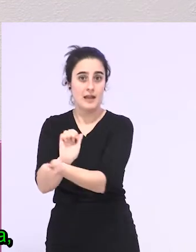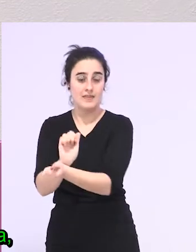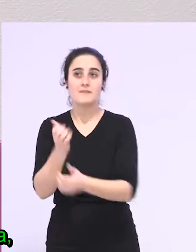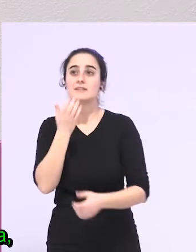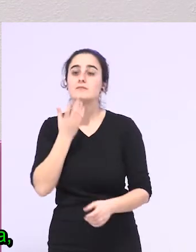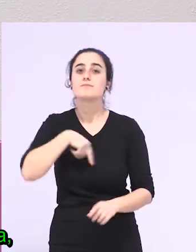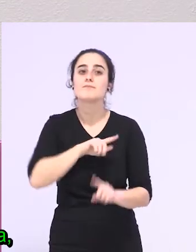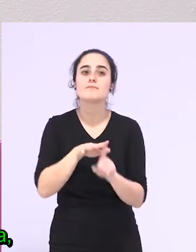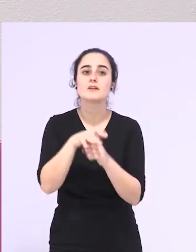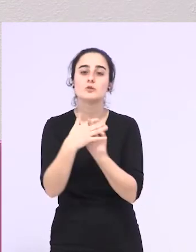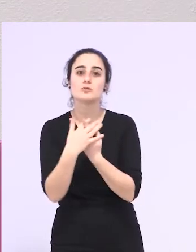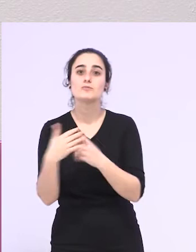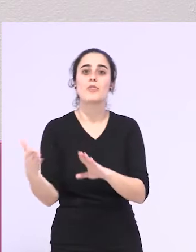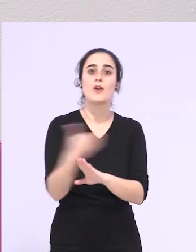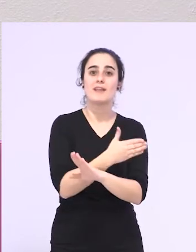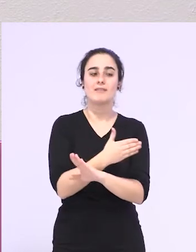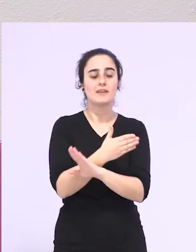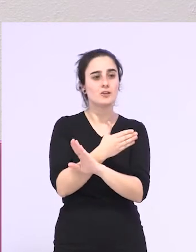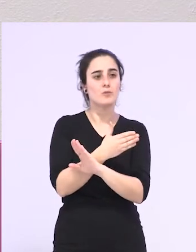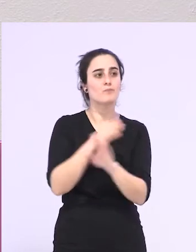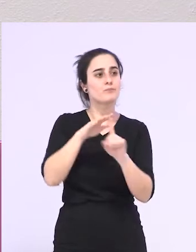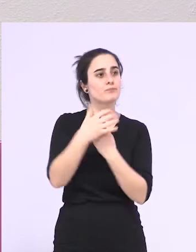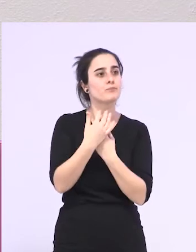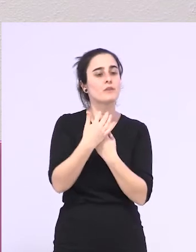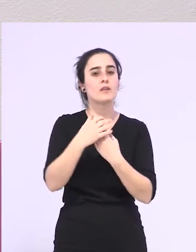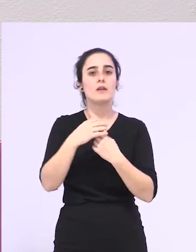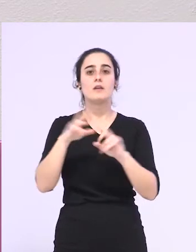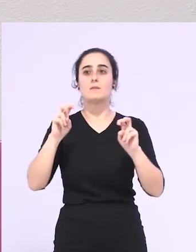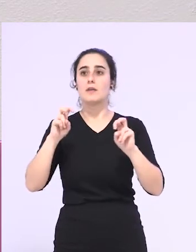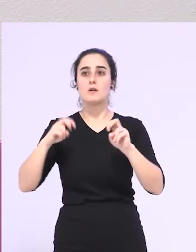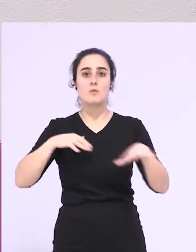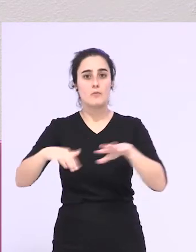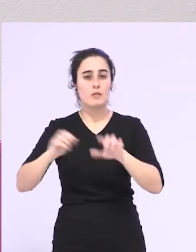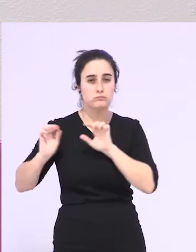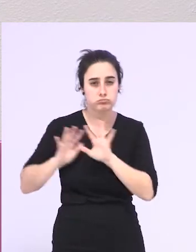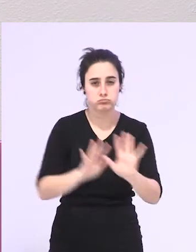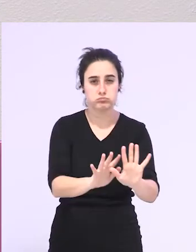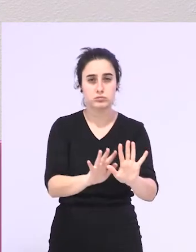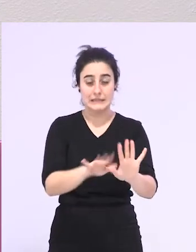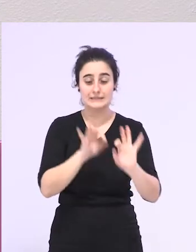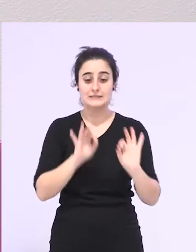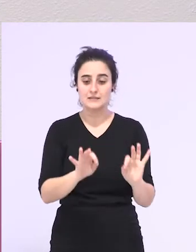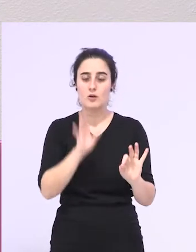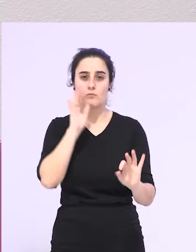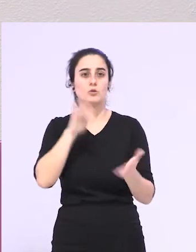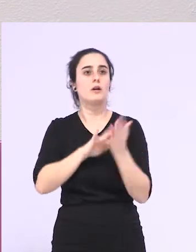kontekstualizatzen baldin badegu, gainera, mobilizazio oso masiboen testu inguru hortan, bagaudelako garai